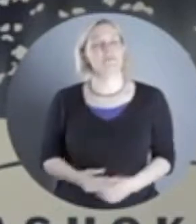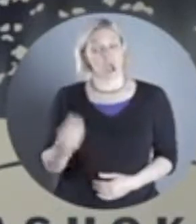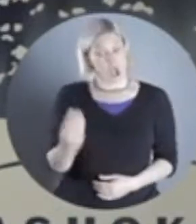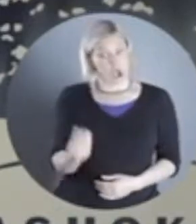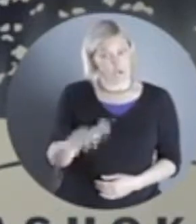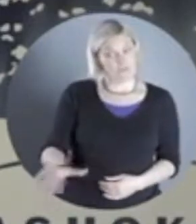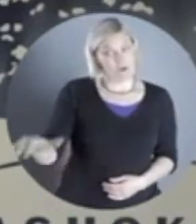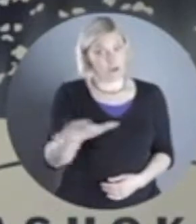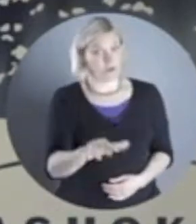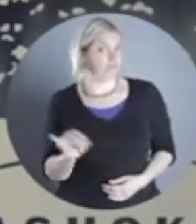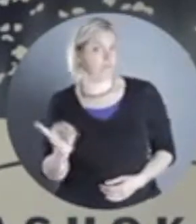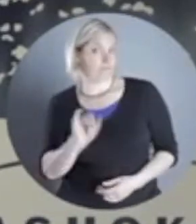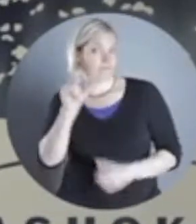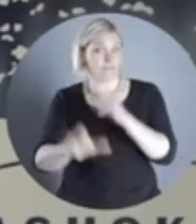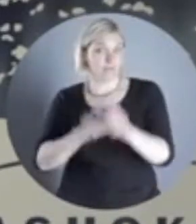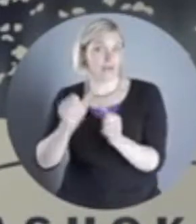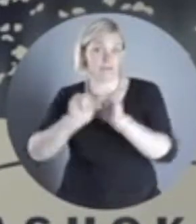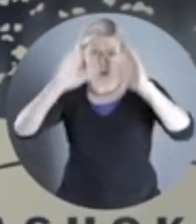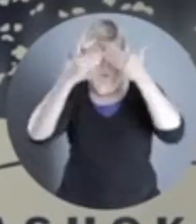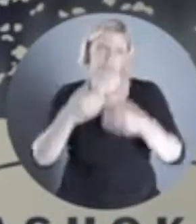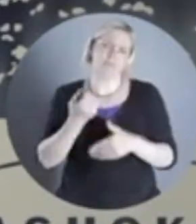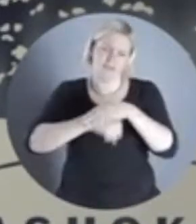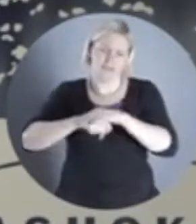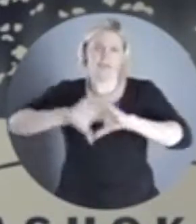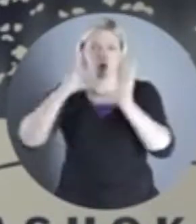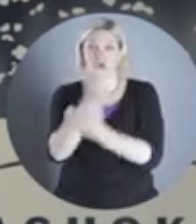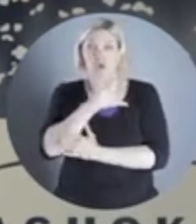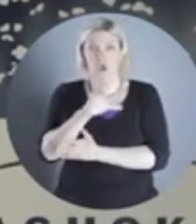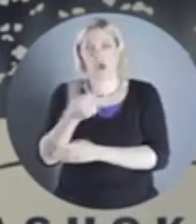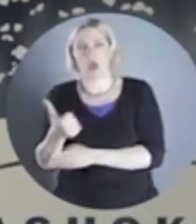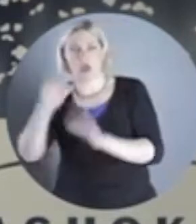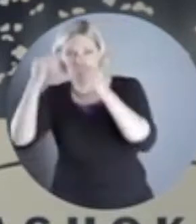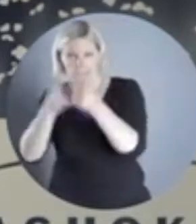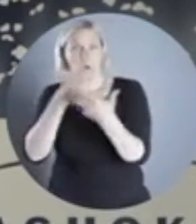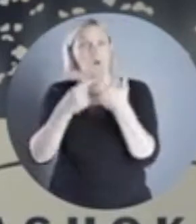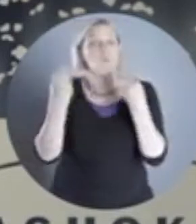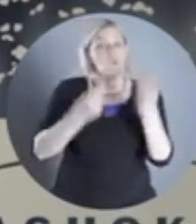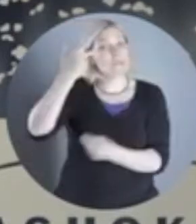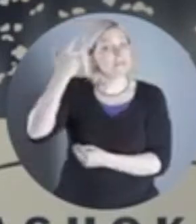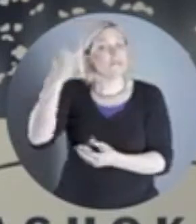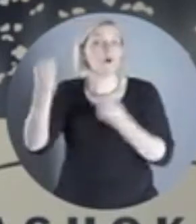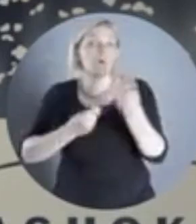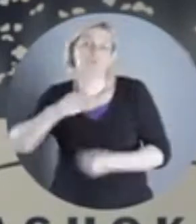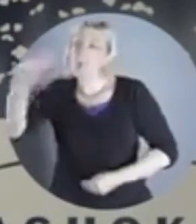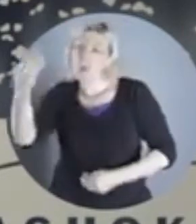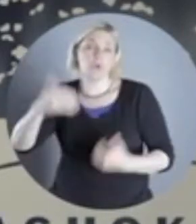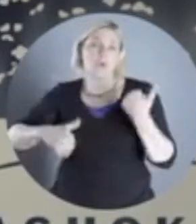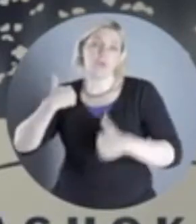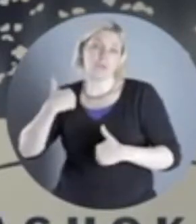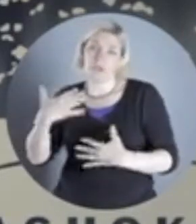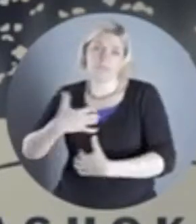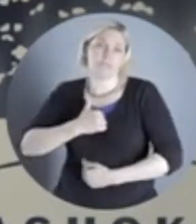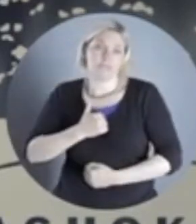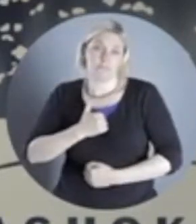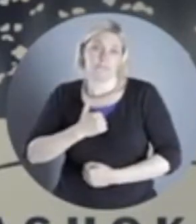Les enfants au développement extraordinaire, ce sont les enfants avec autisme, une naissance sur 100, avec trisomie 21 ou avec d'autres formes